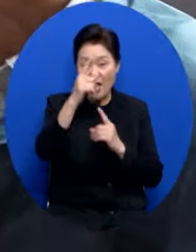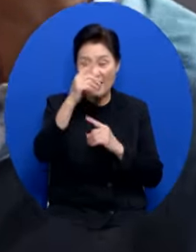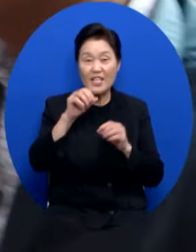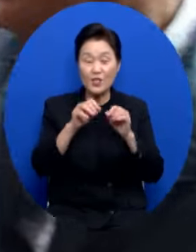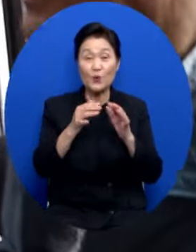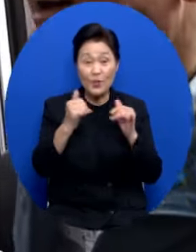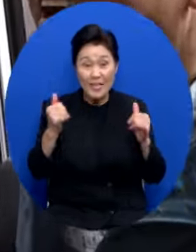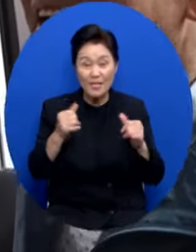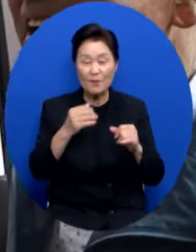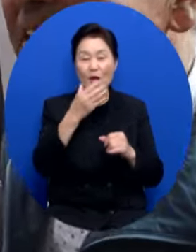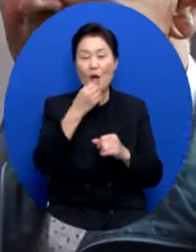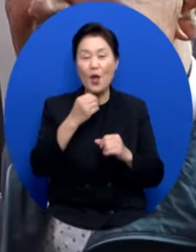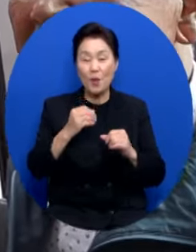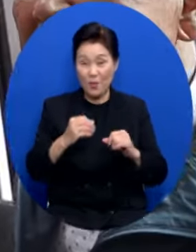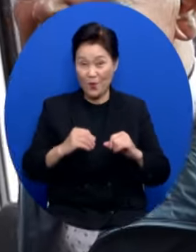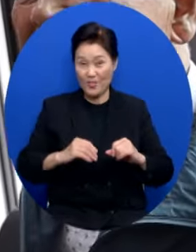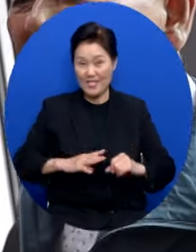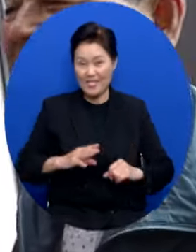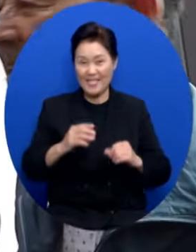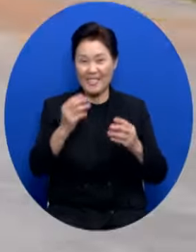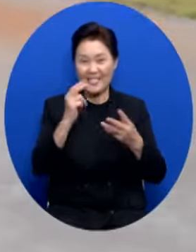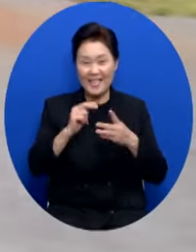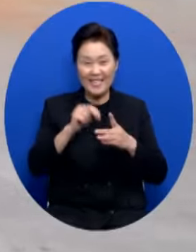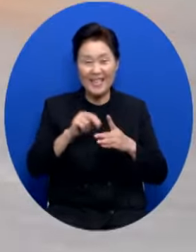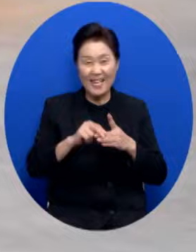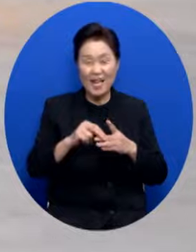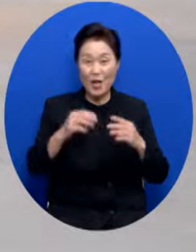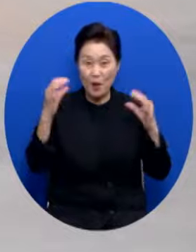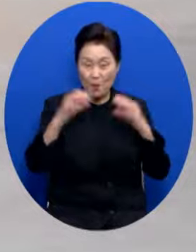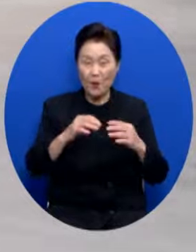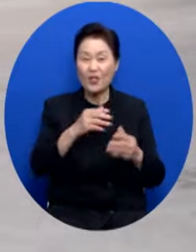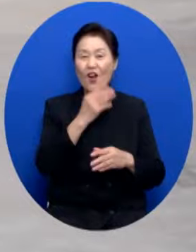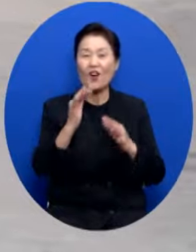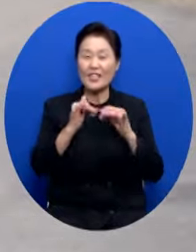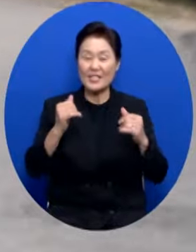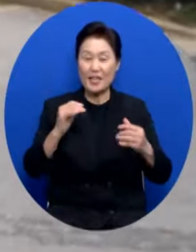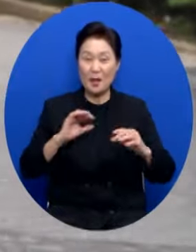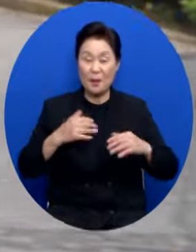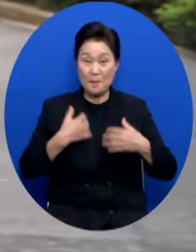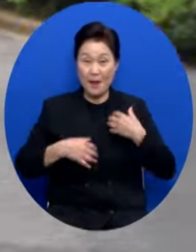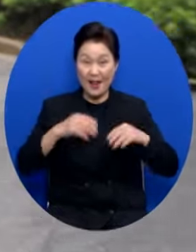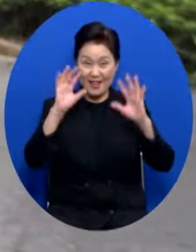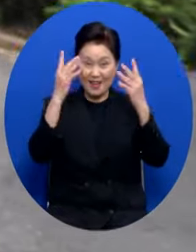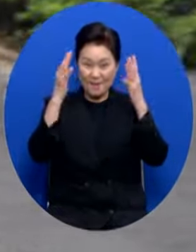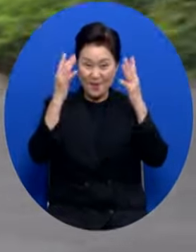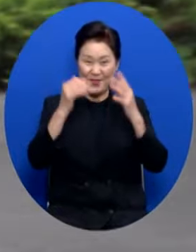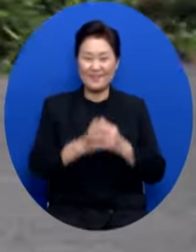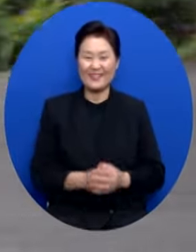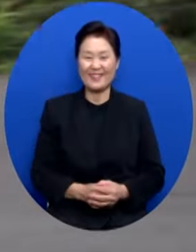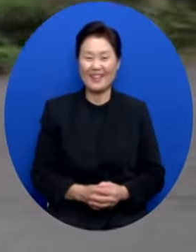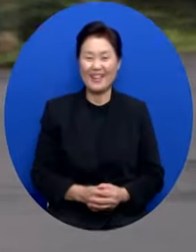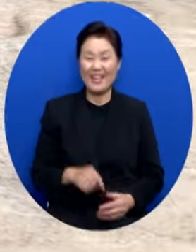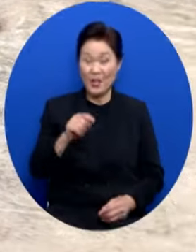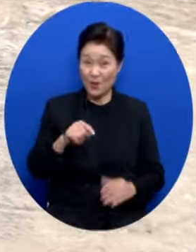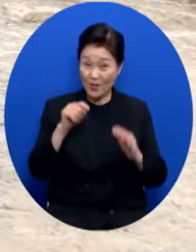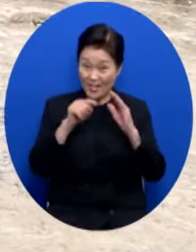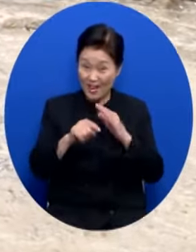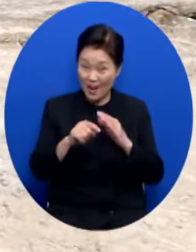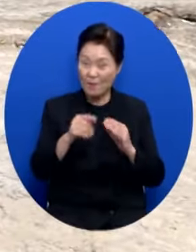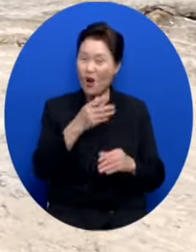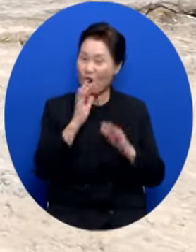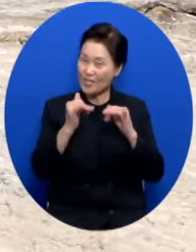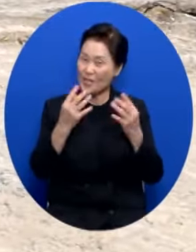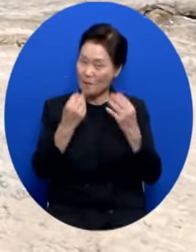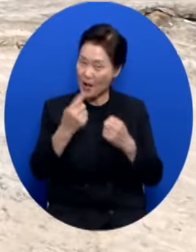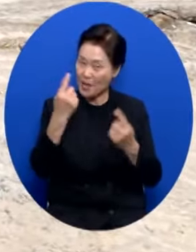모인 어르신들을 반갑게 맞이합니다. 복음이 들어가면 어르신들이 많이 나오실 것 같아요. 이